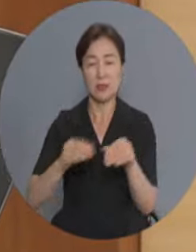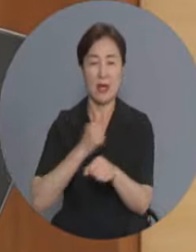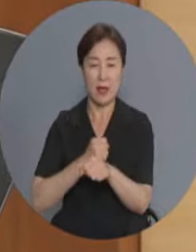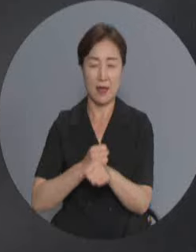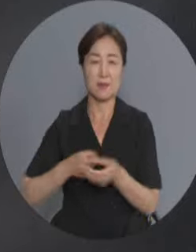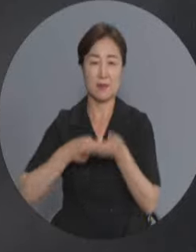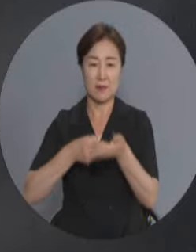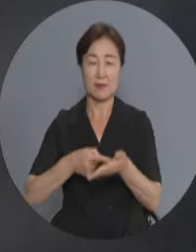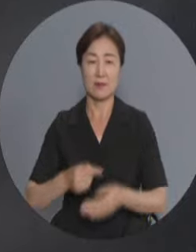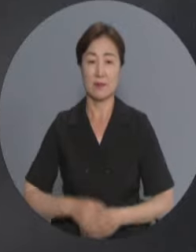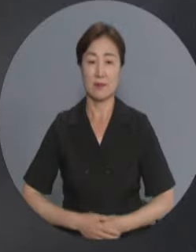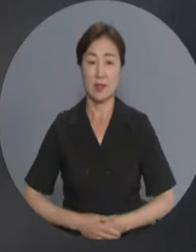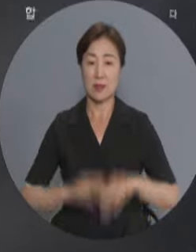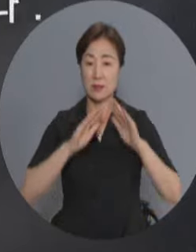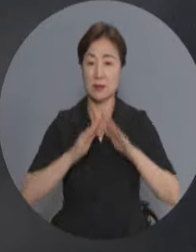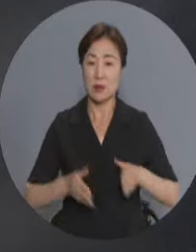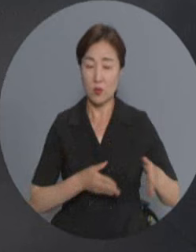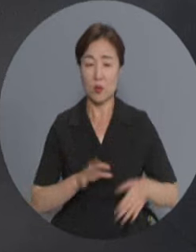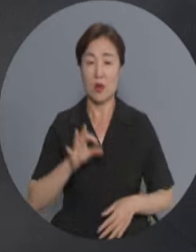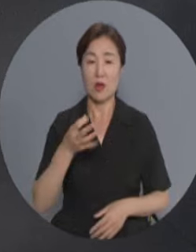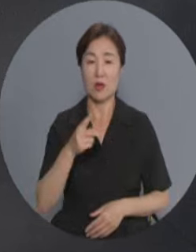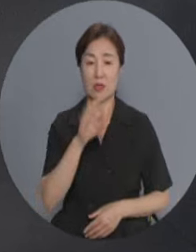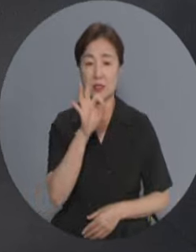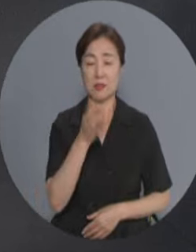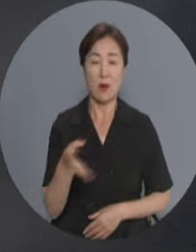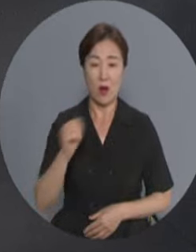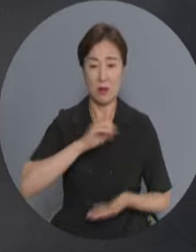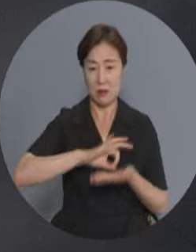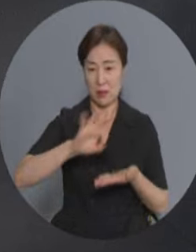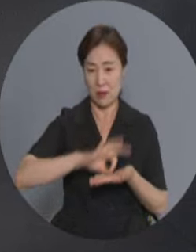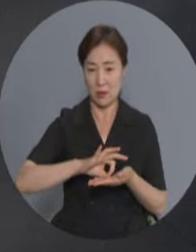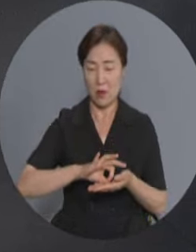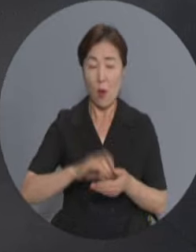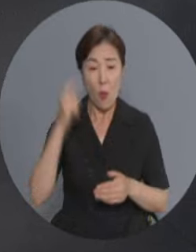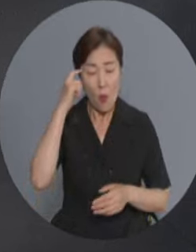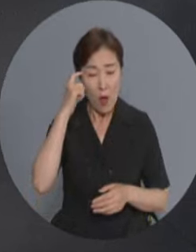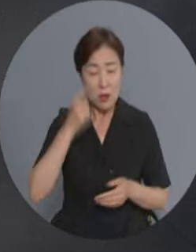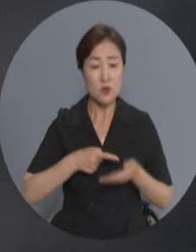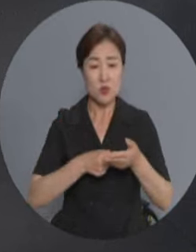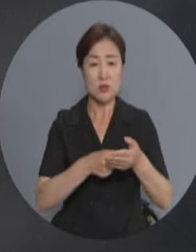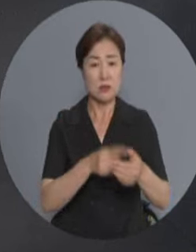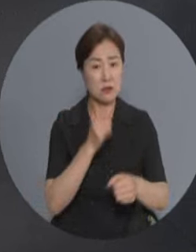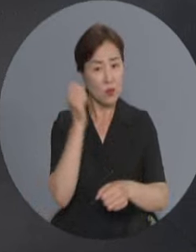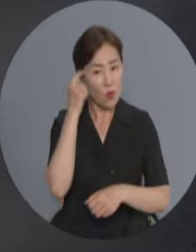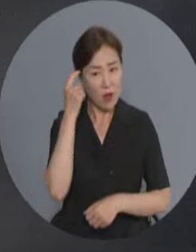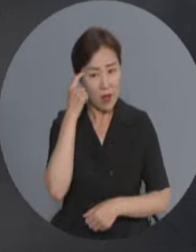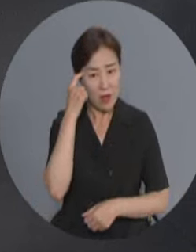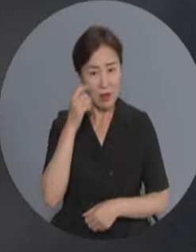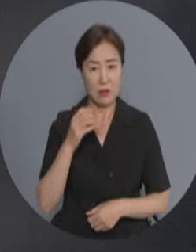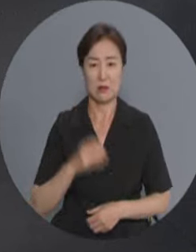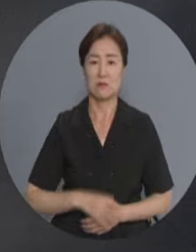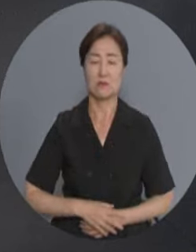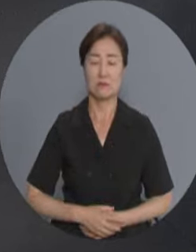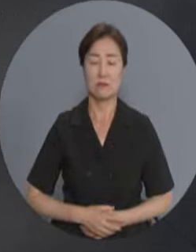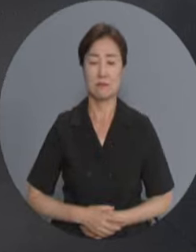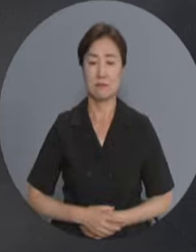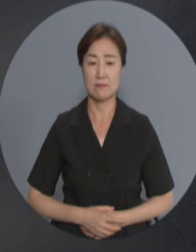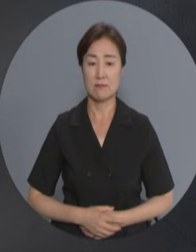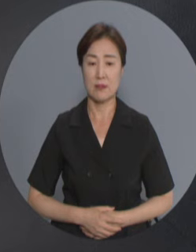직격했습니다. 전라남도가 10억씩이나 들여가지고 그 일을 꼭 출전을 해야 되는 건가 하는 그 의문을 제기할 수밖에